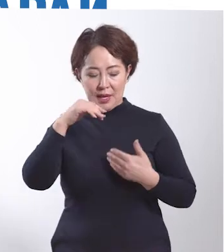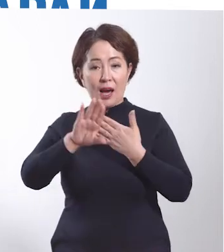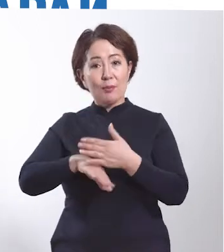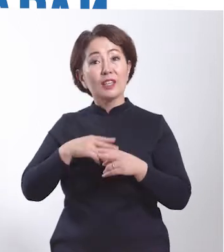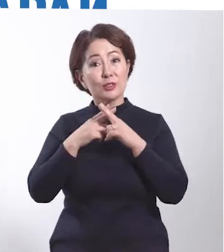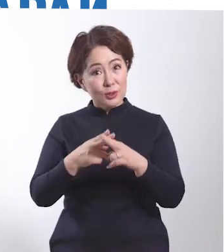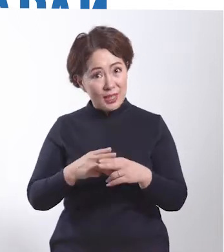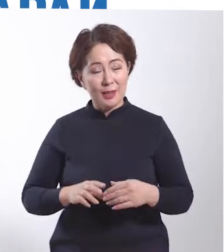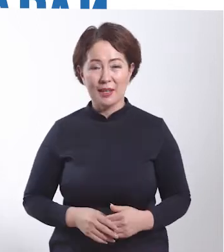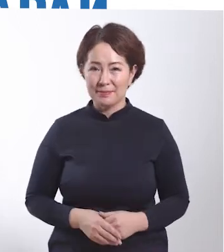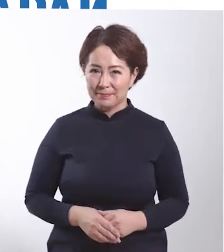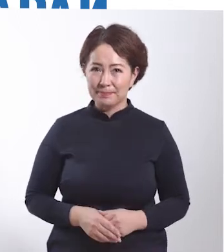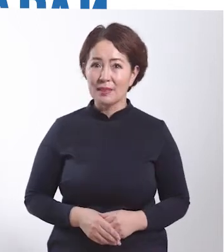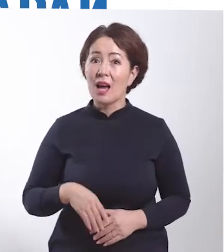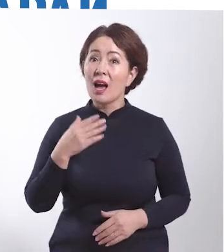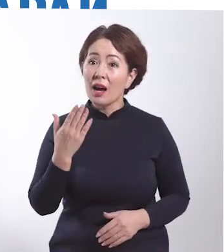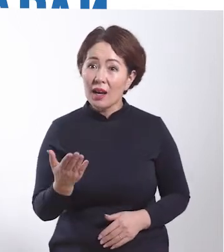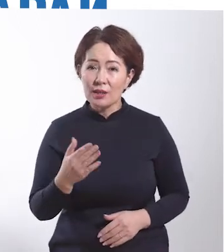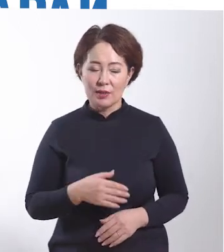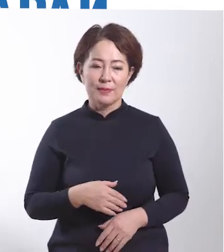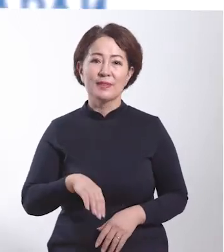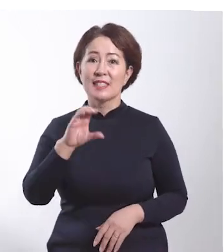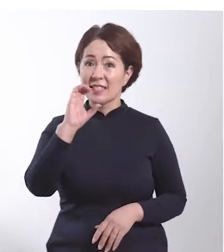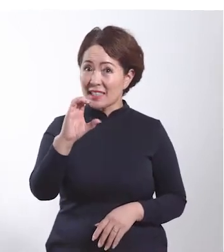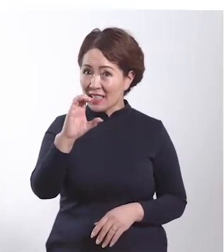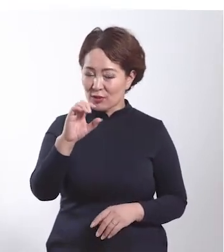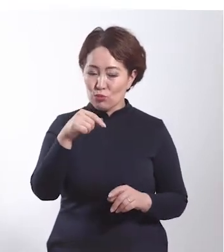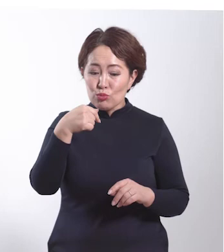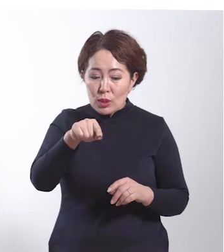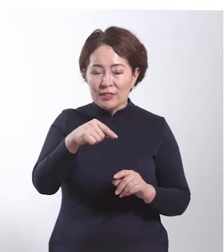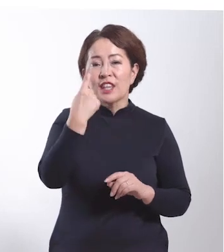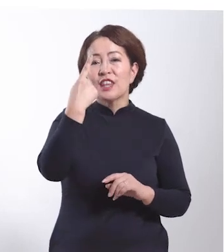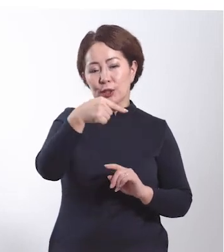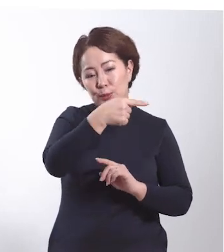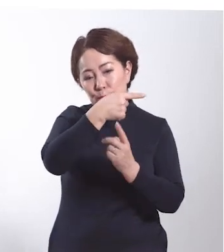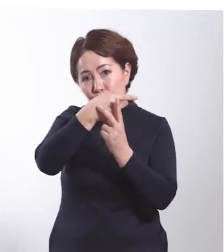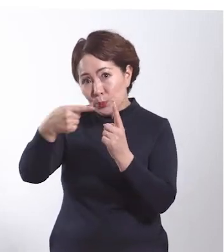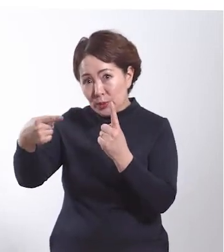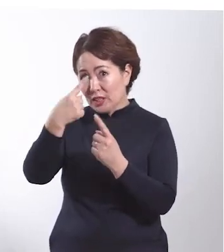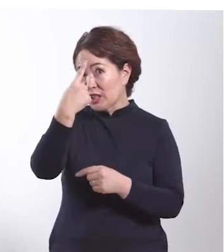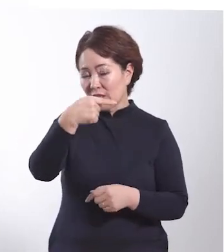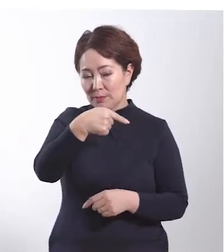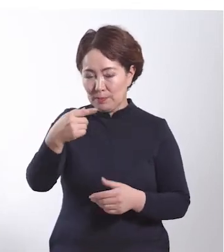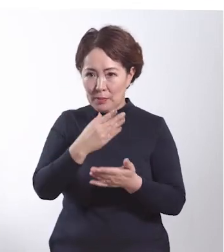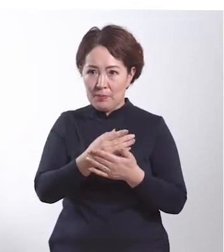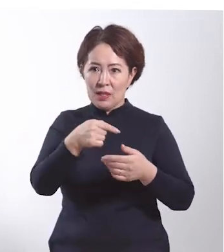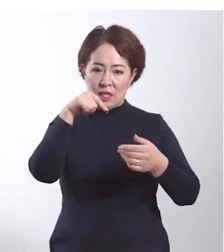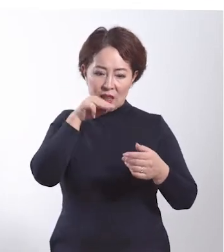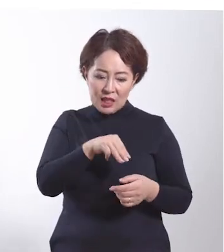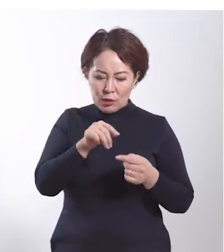таны эрүүл мэндийг хамгаалахад туслах болно. Хэрэв C тэмдэглэгээний хажууд нэг зураас